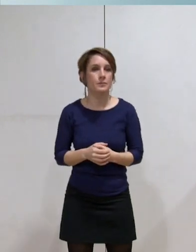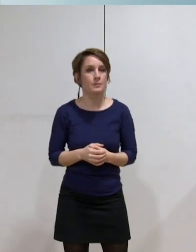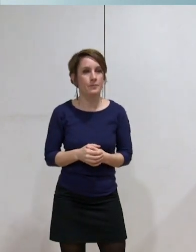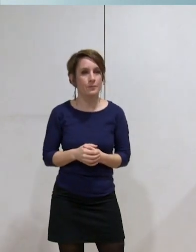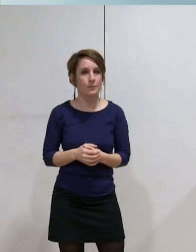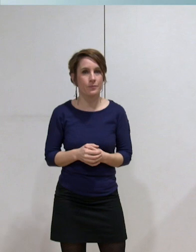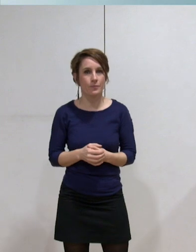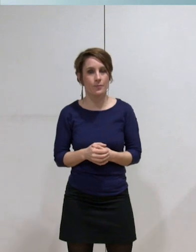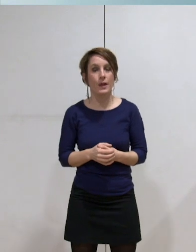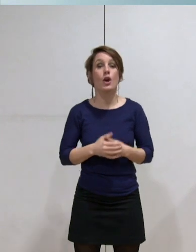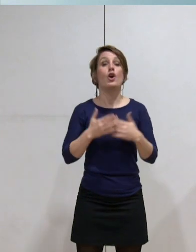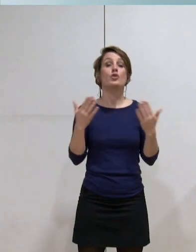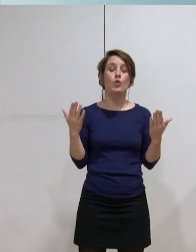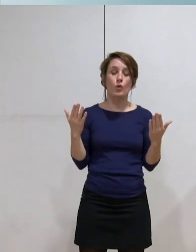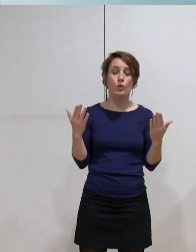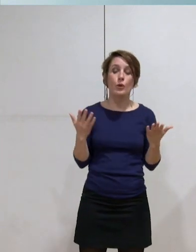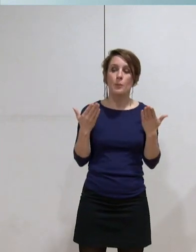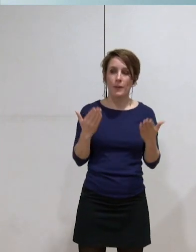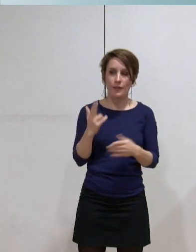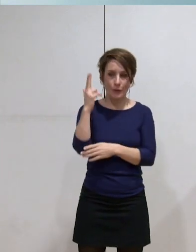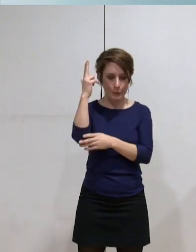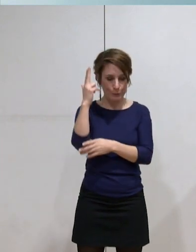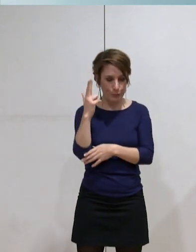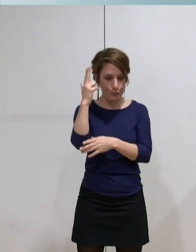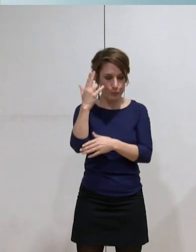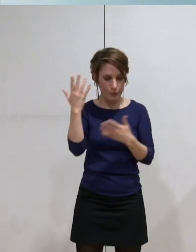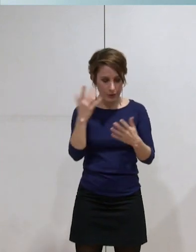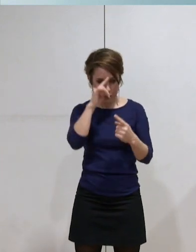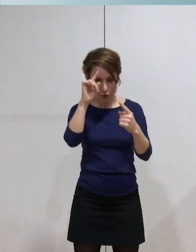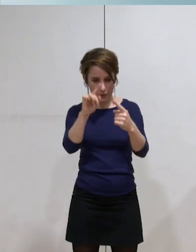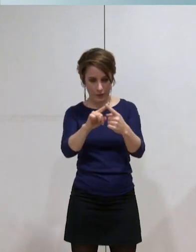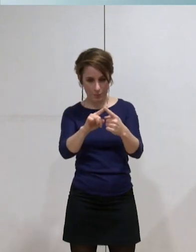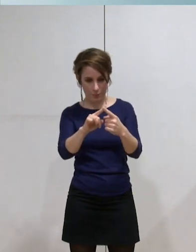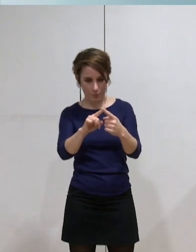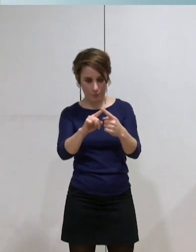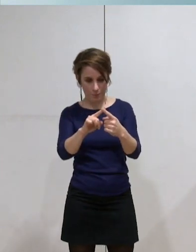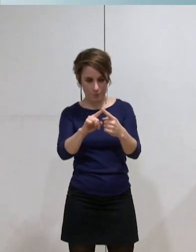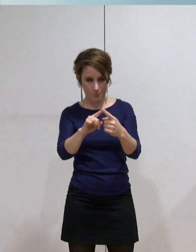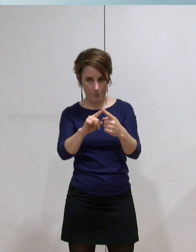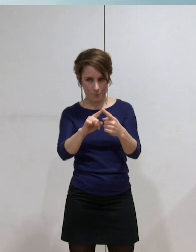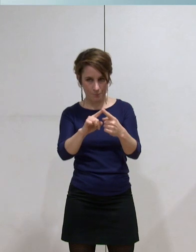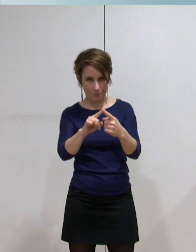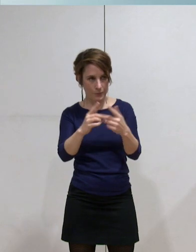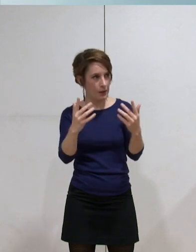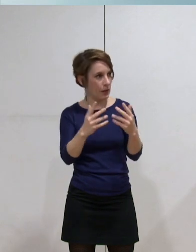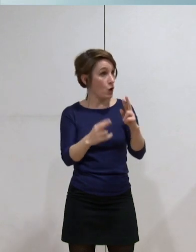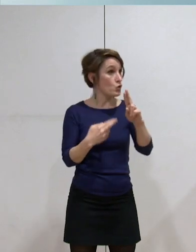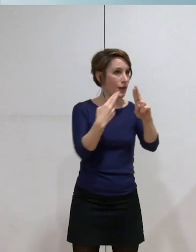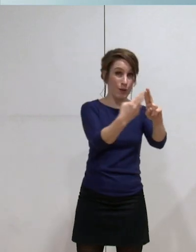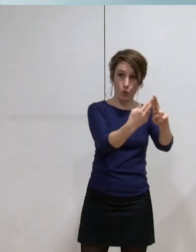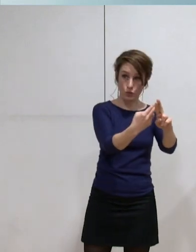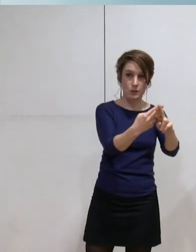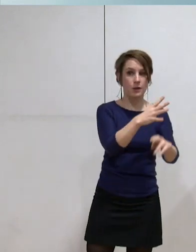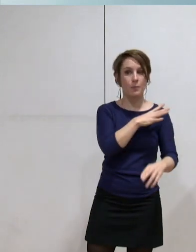donc nous démarrons avec une réponse de une intervention de Corine